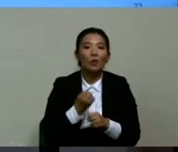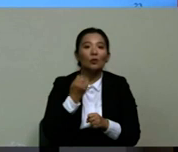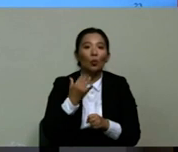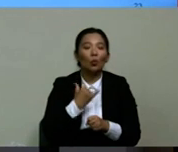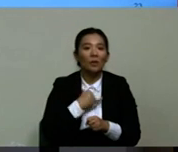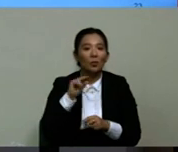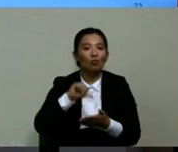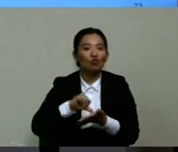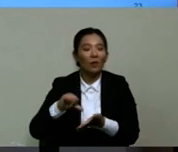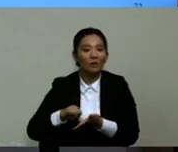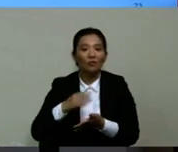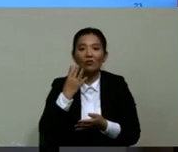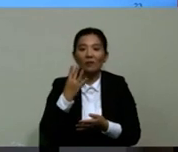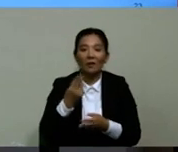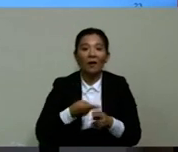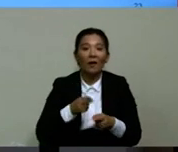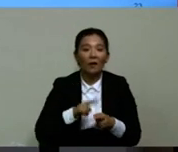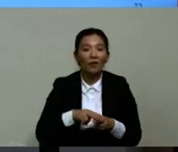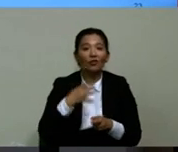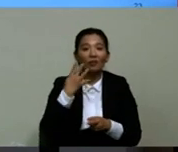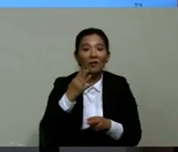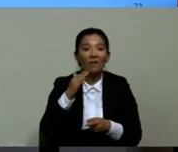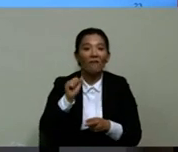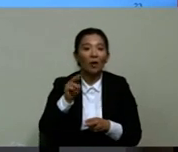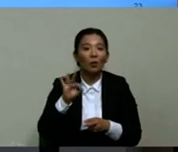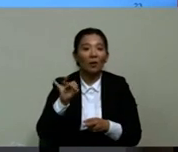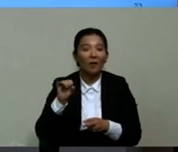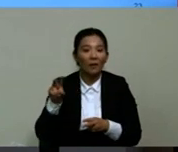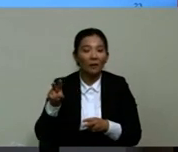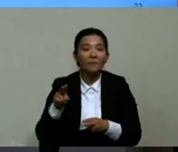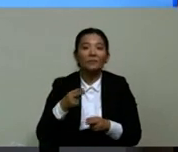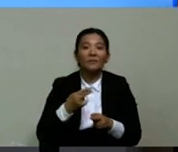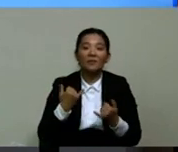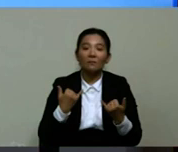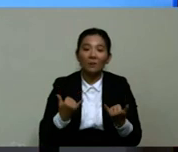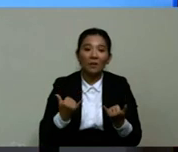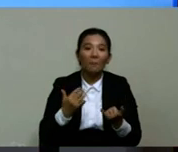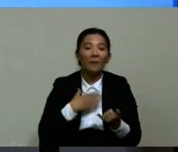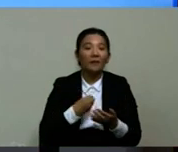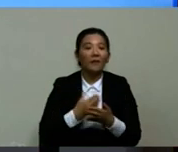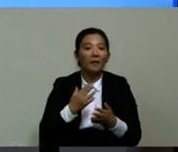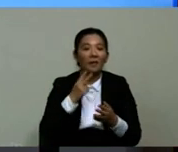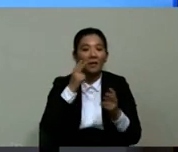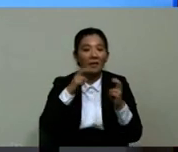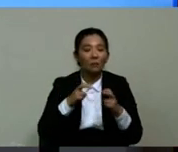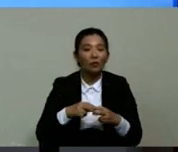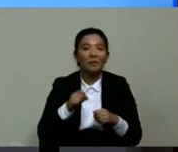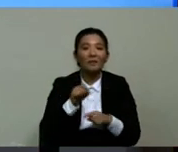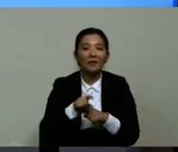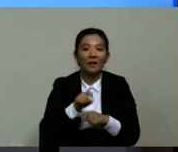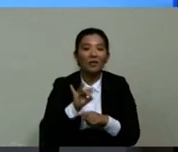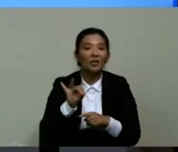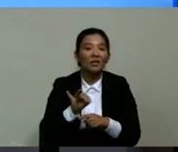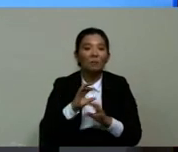нас участников? 4. И это 4 факториала. А теперь, мои дорогие, рассмотрим с вами задание